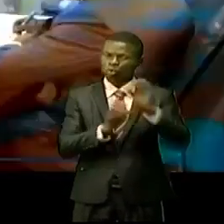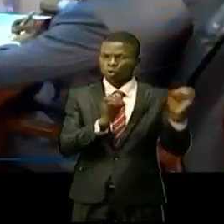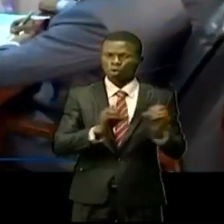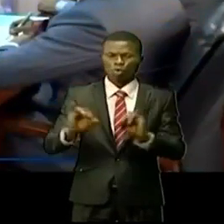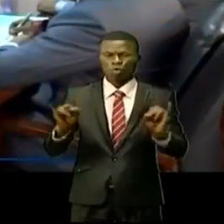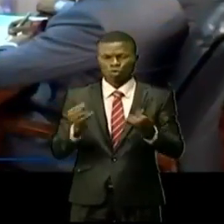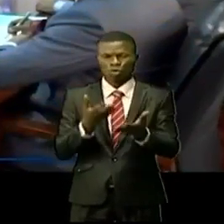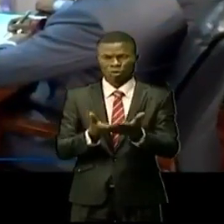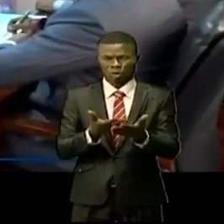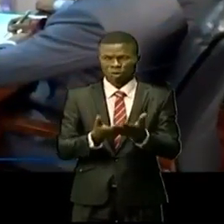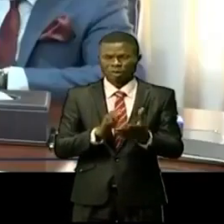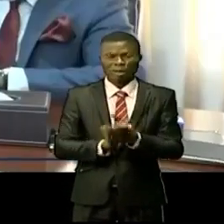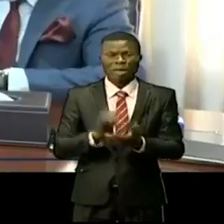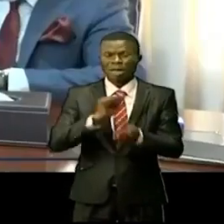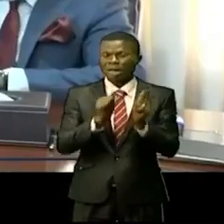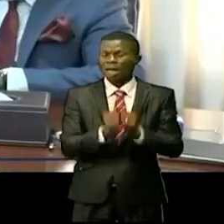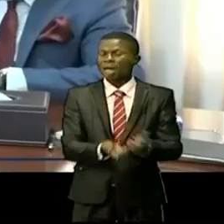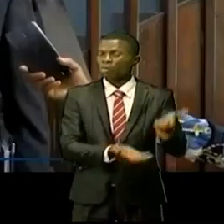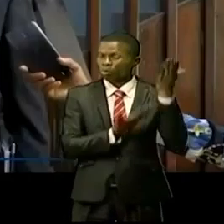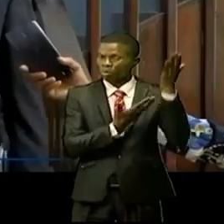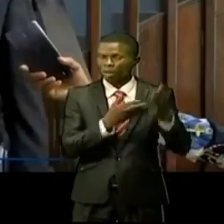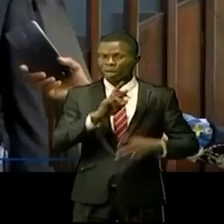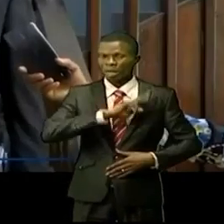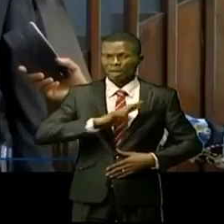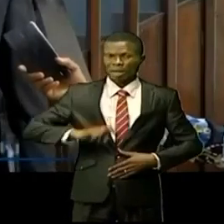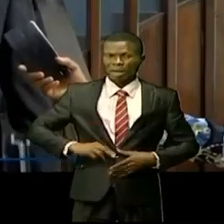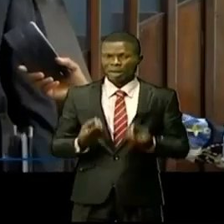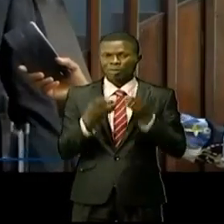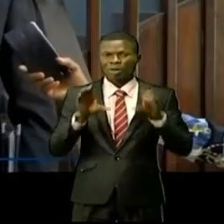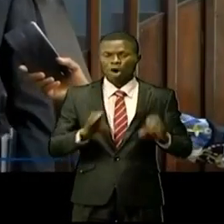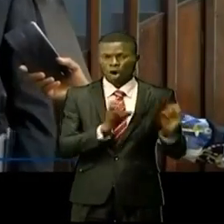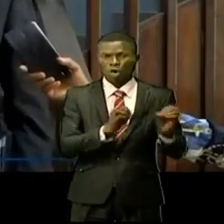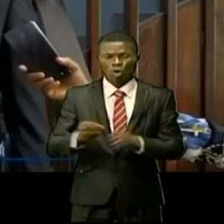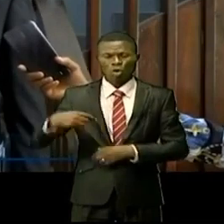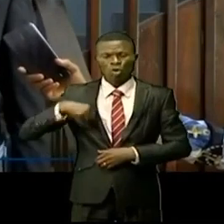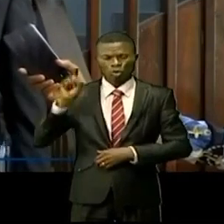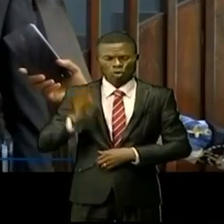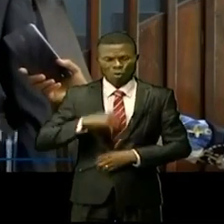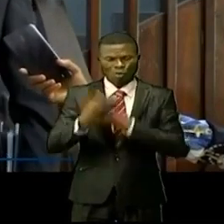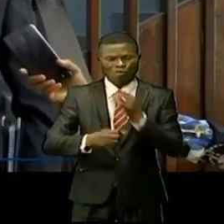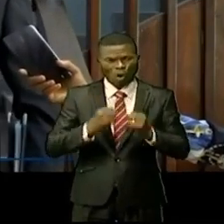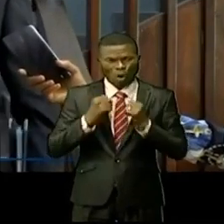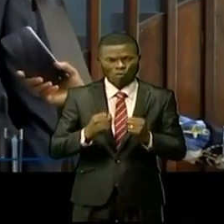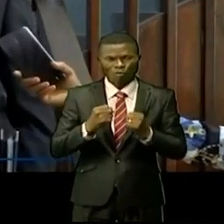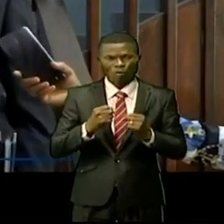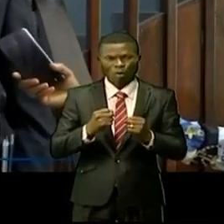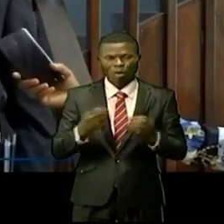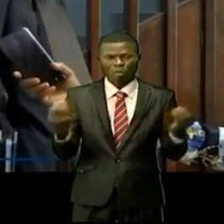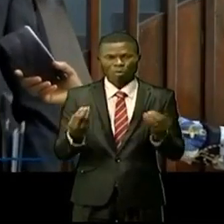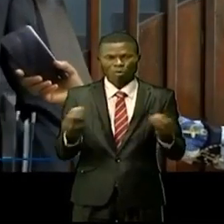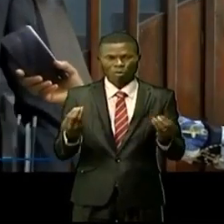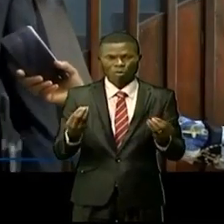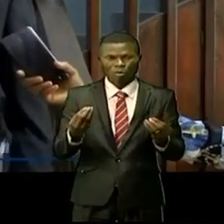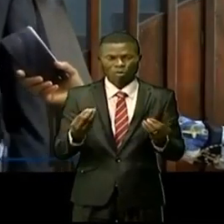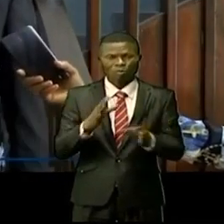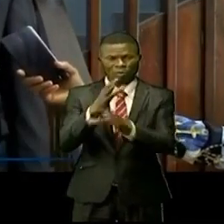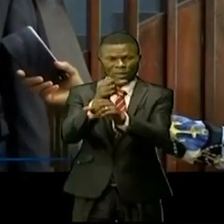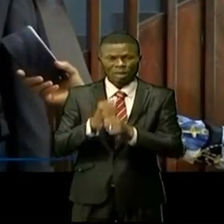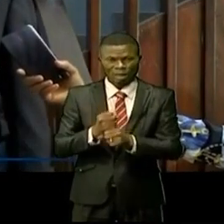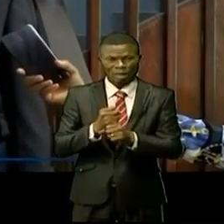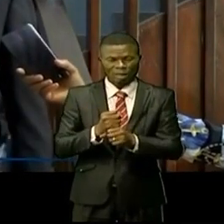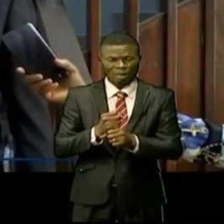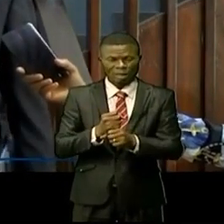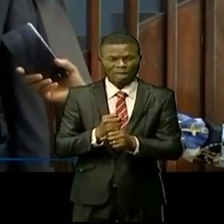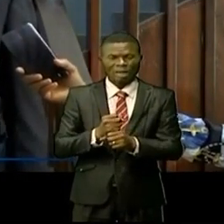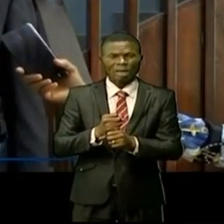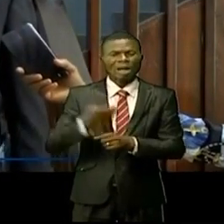jeux. C'est un événement important que la RDC organise et que nous devons faire l'effort pour accueillir dans de bonnes